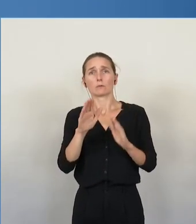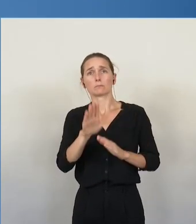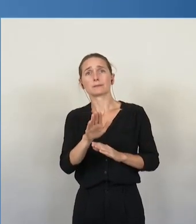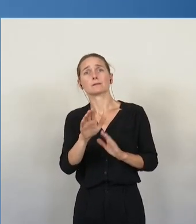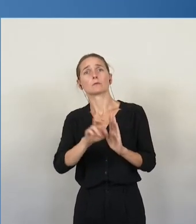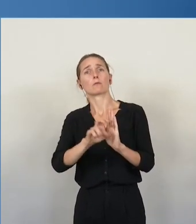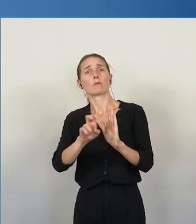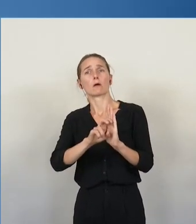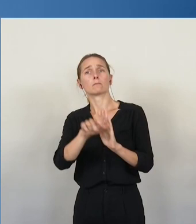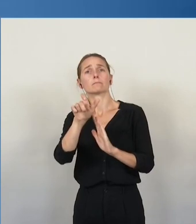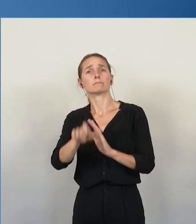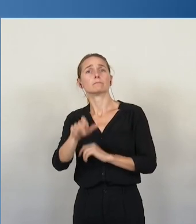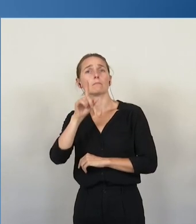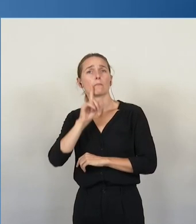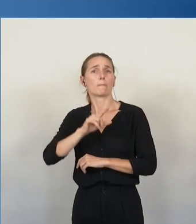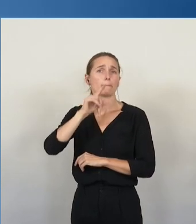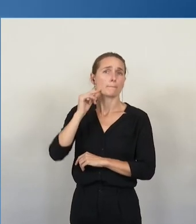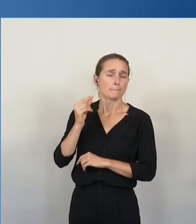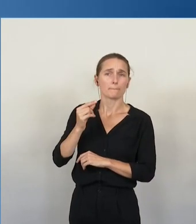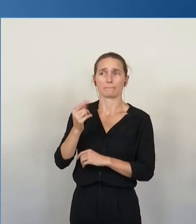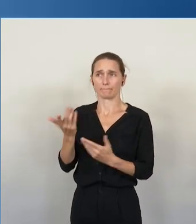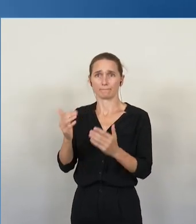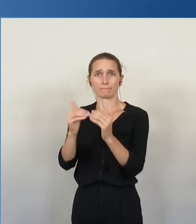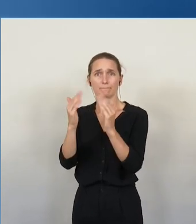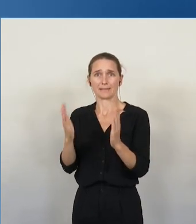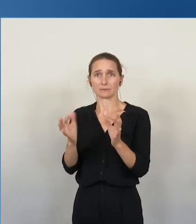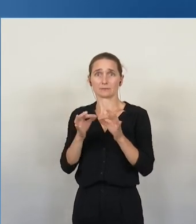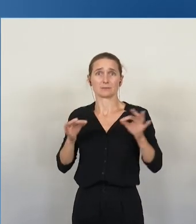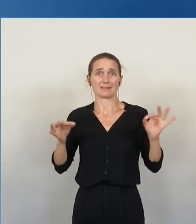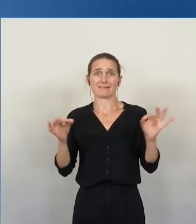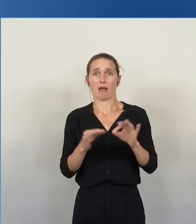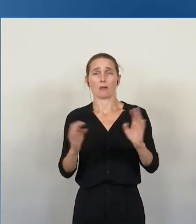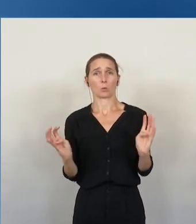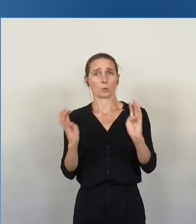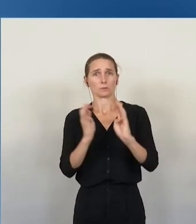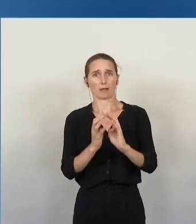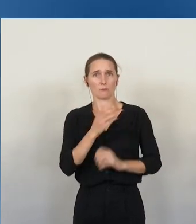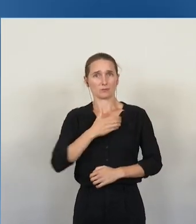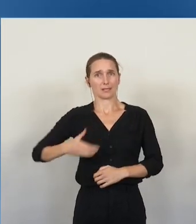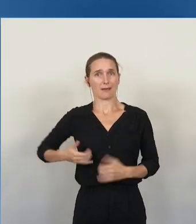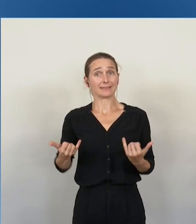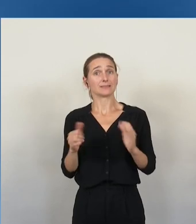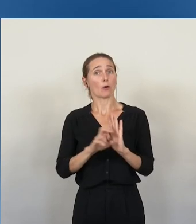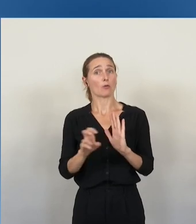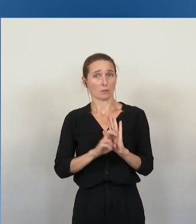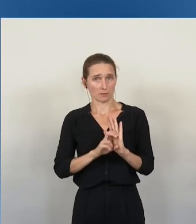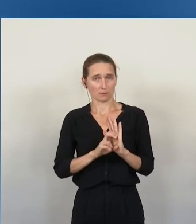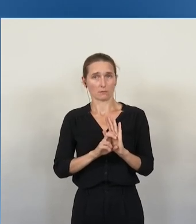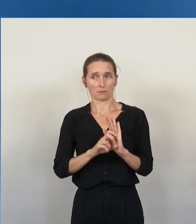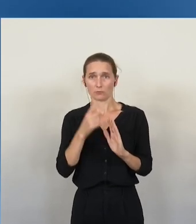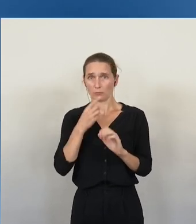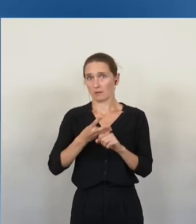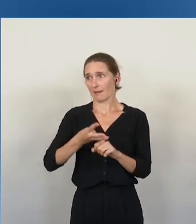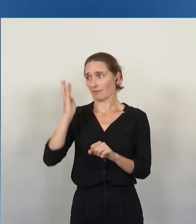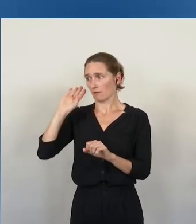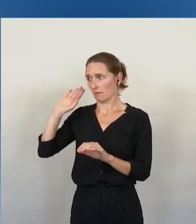euh cette maison c'est la salle du conseil municipal de Grenoble voilà 4 ans qu'aujourd'hui il y a eu